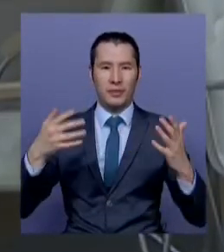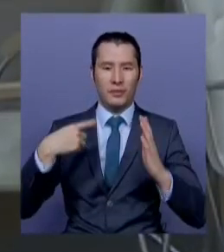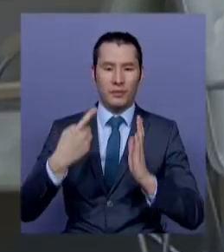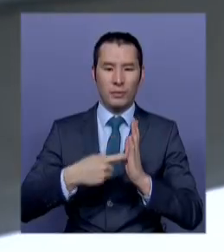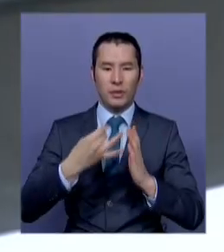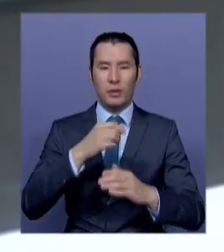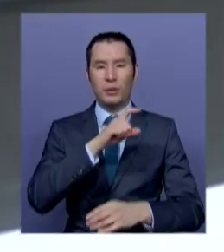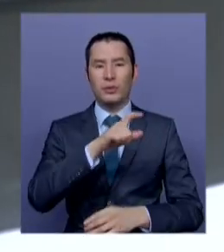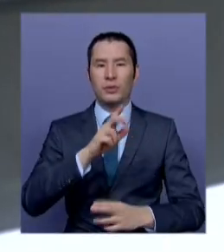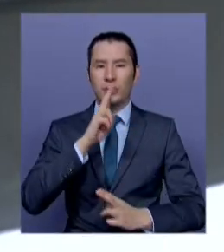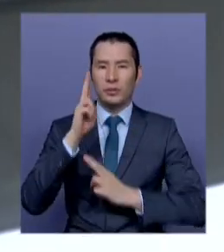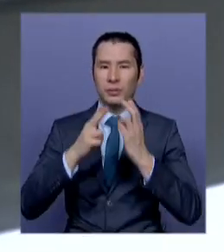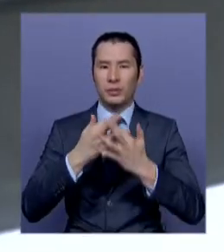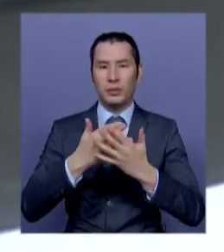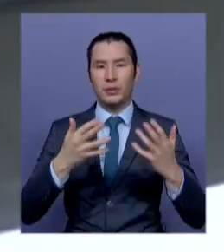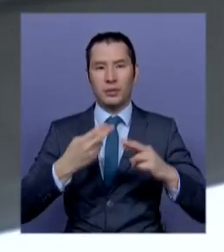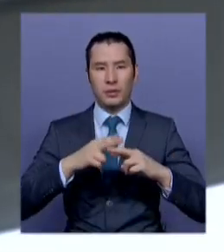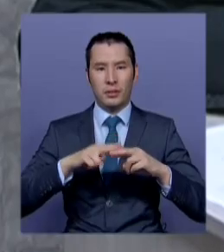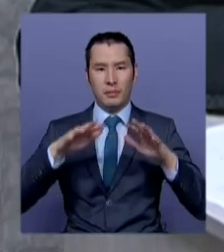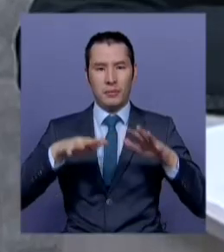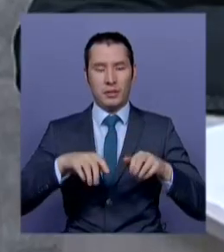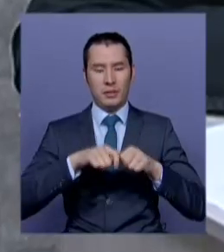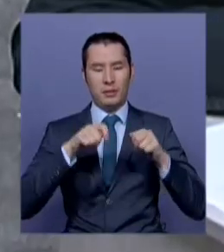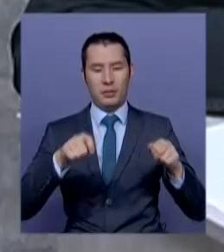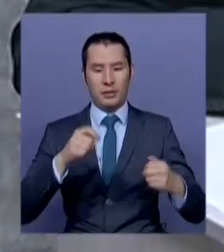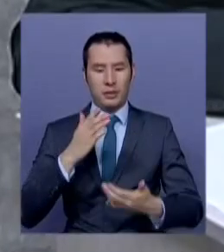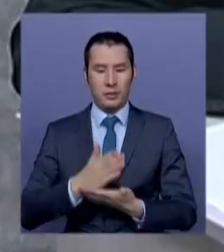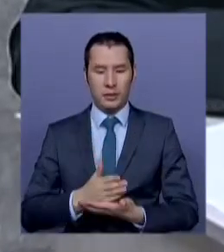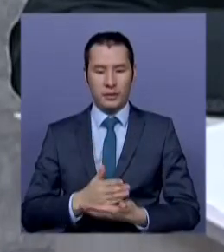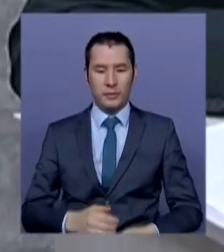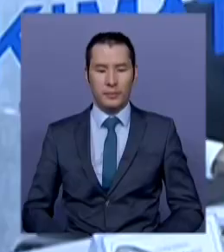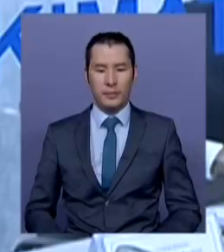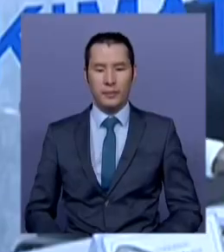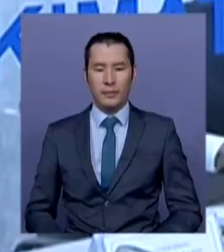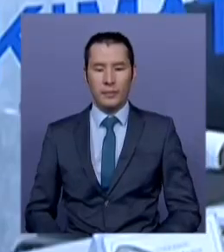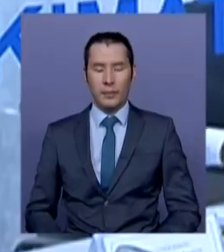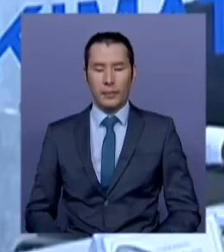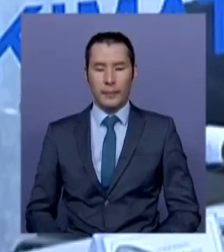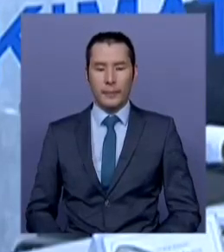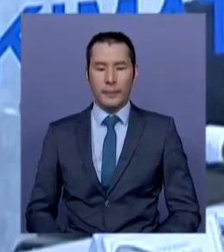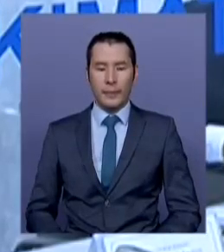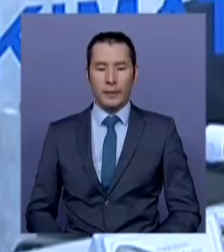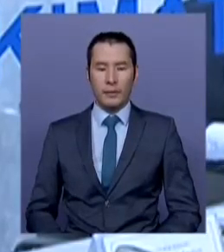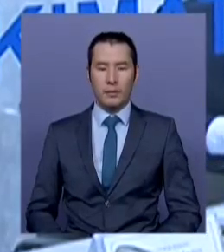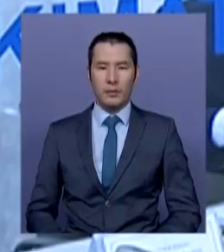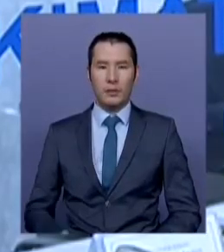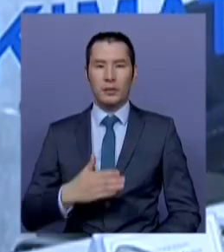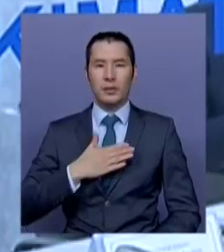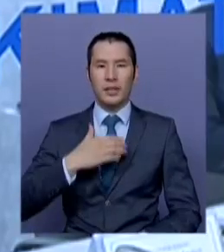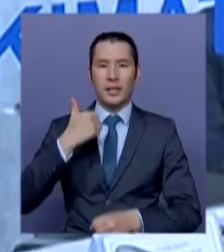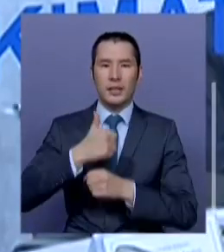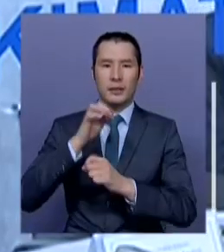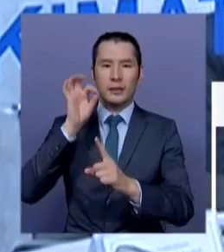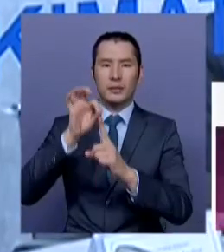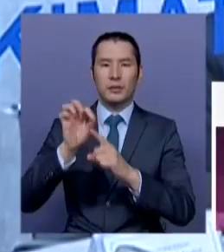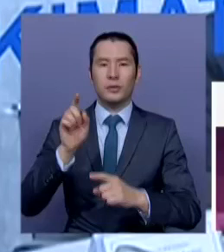тұрғындардың өтінішін қабылдайтын кеңсе бөлімі. Осы саланың мамандарына түсетін сұрақ көп. Біздің басты мақсат халыққа жақын